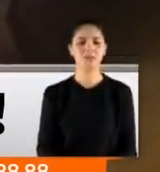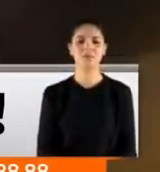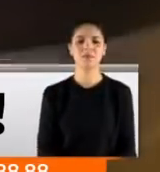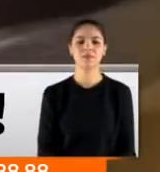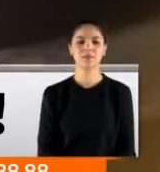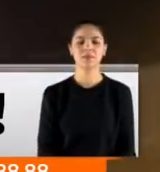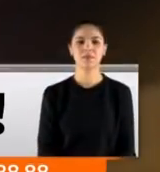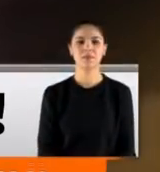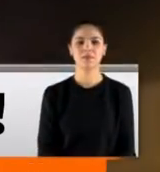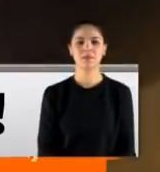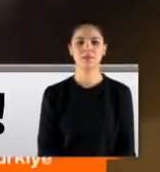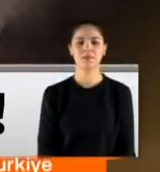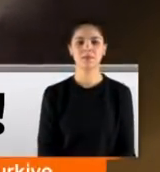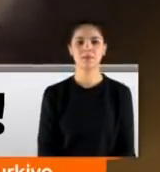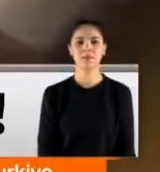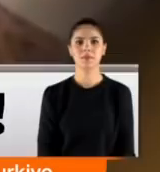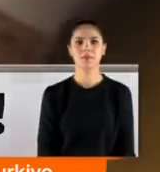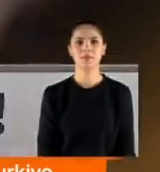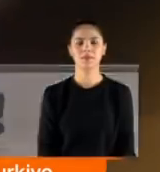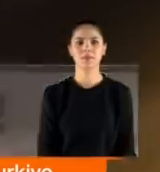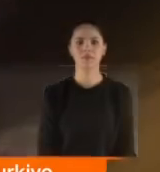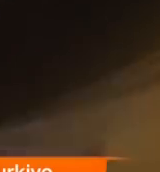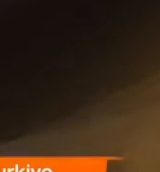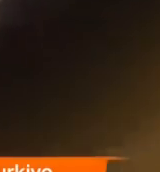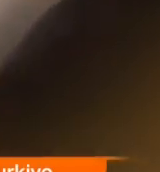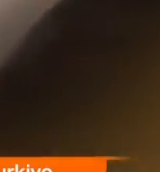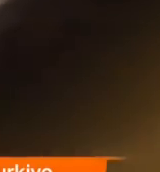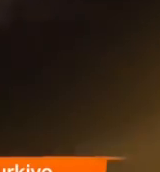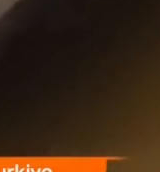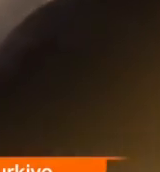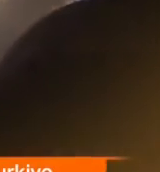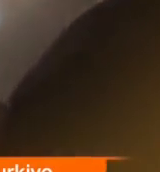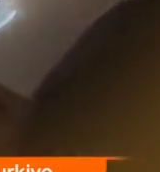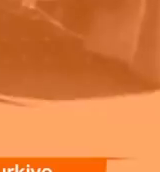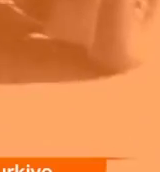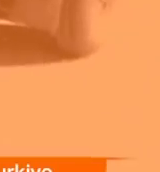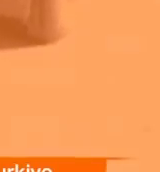maskenizi takınız ve seyahat boyunca çıkarmayınız.